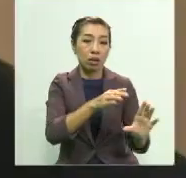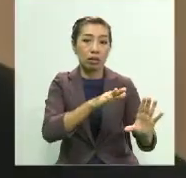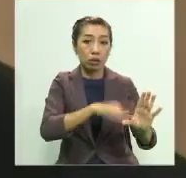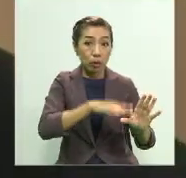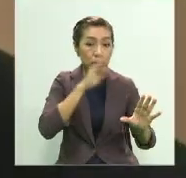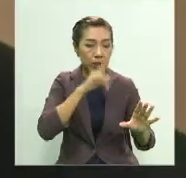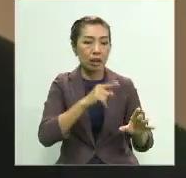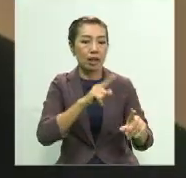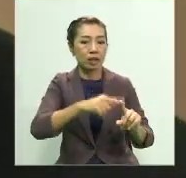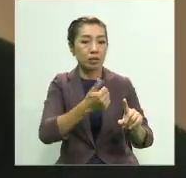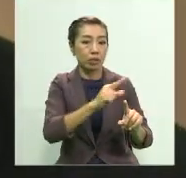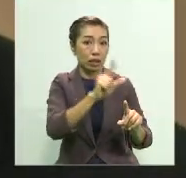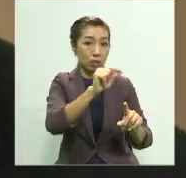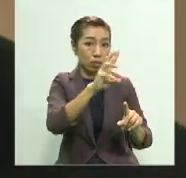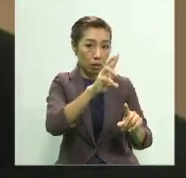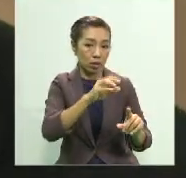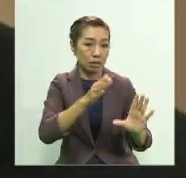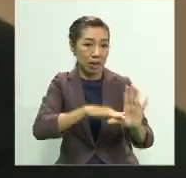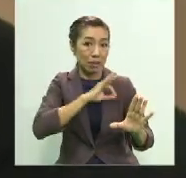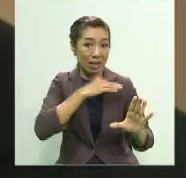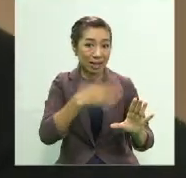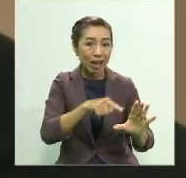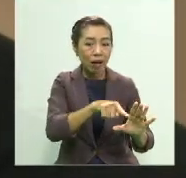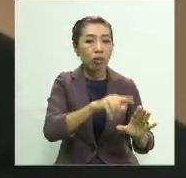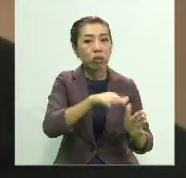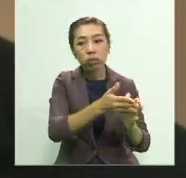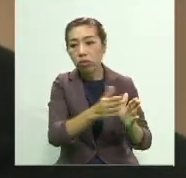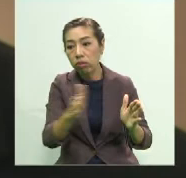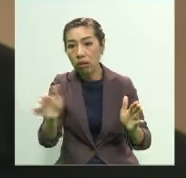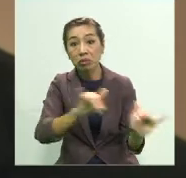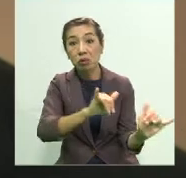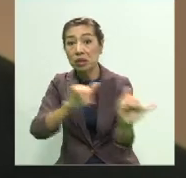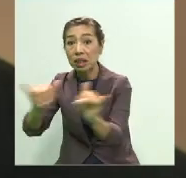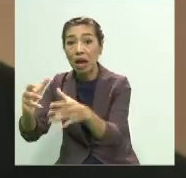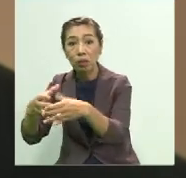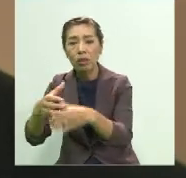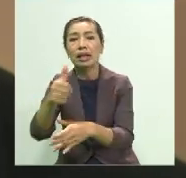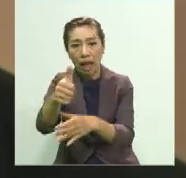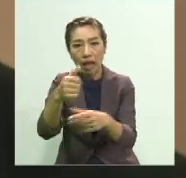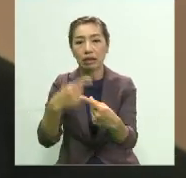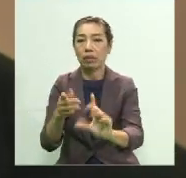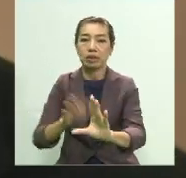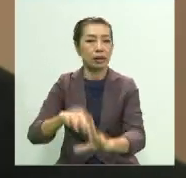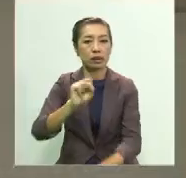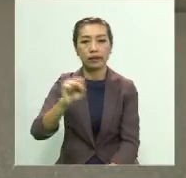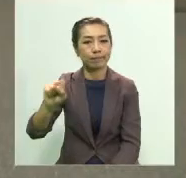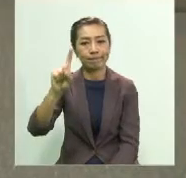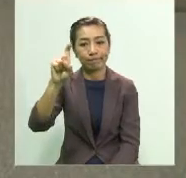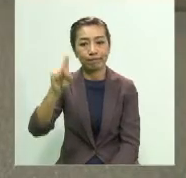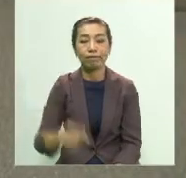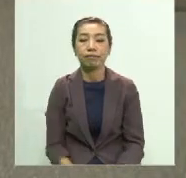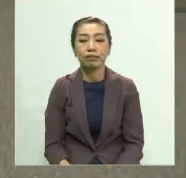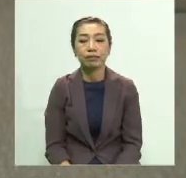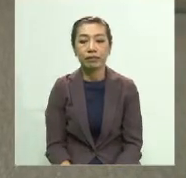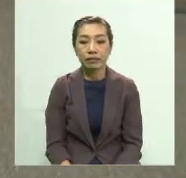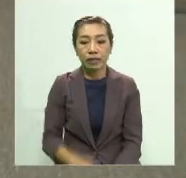ารถลงสมัครส.ส.ได้แล้วนะคะในส่วนของกกต.เมื่อวานนี้พันตำรวจเอกจรุงวิทย์ภูมิมาเลขาธิการกกต.เปิดเผย